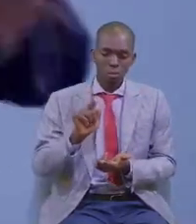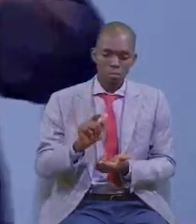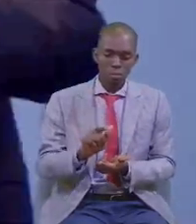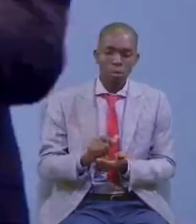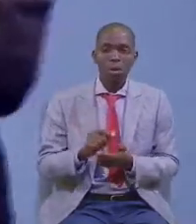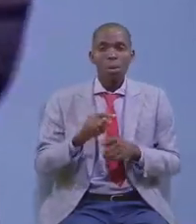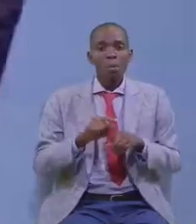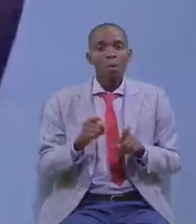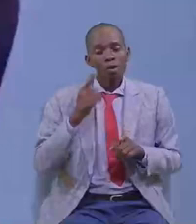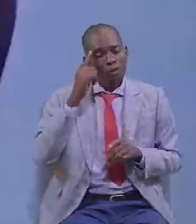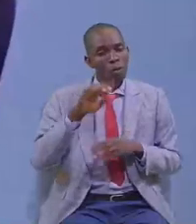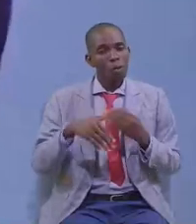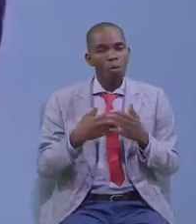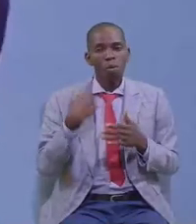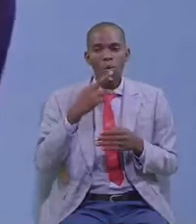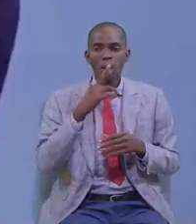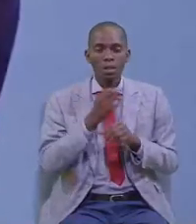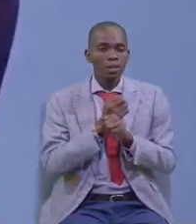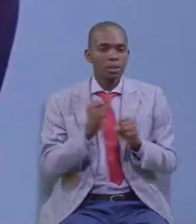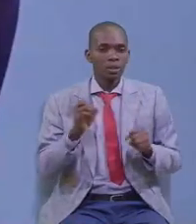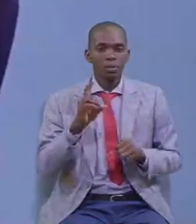Et pour ceux qui sont justifiés par Christ,